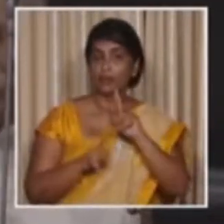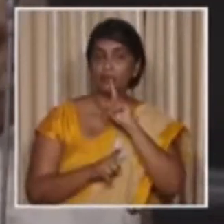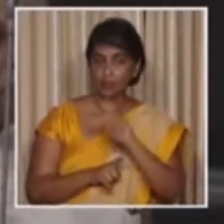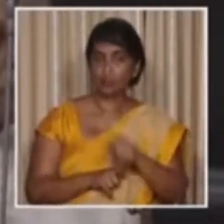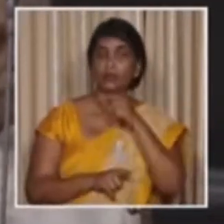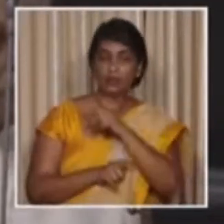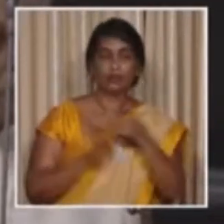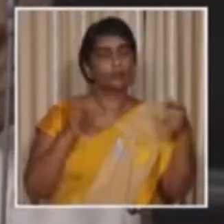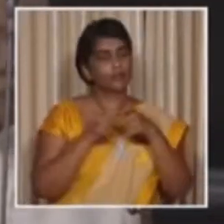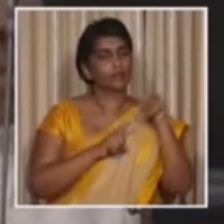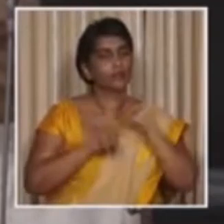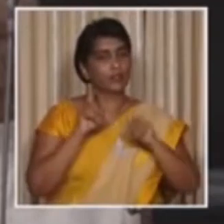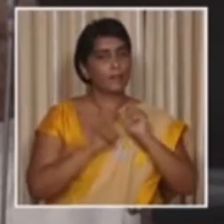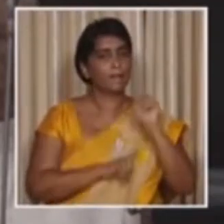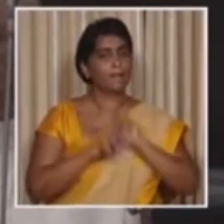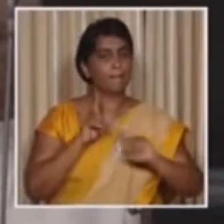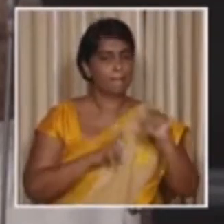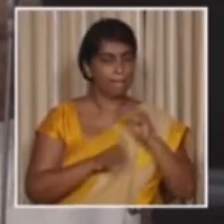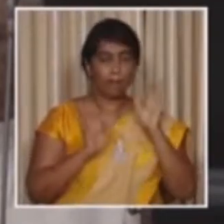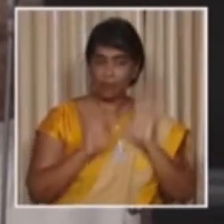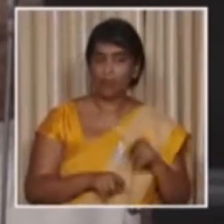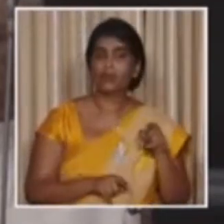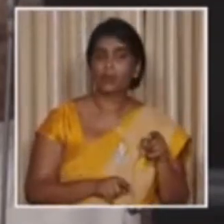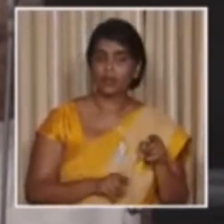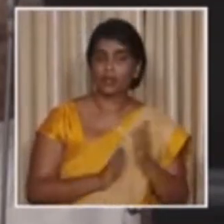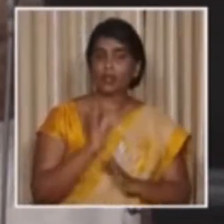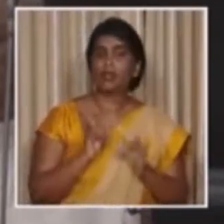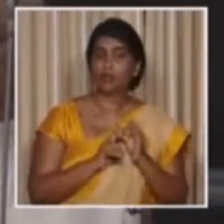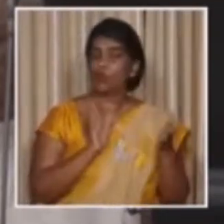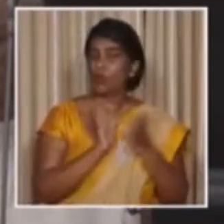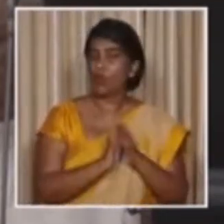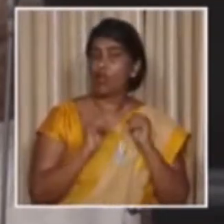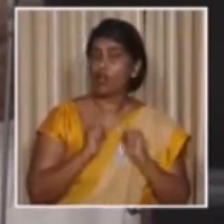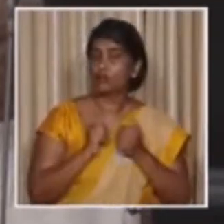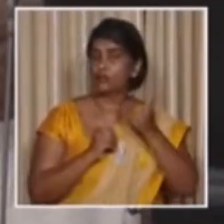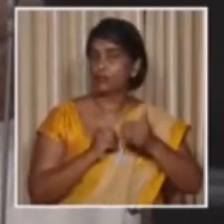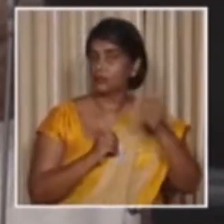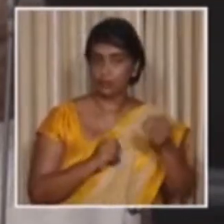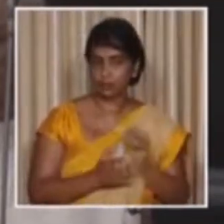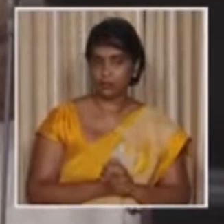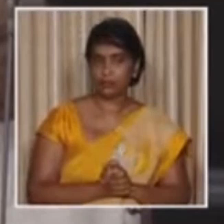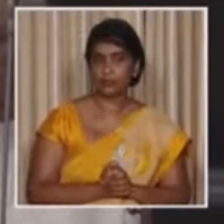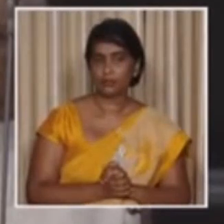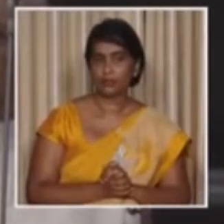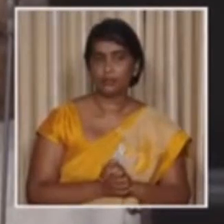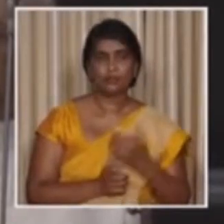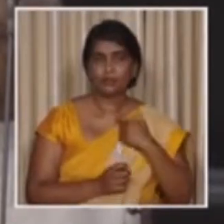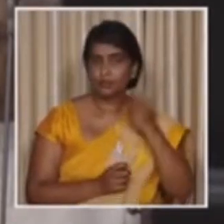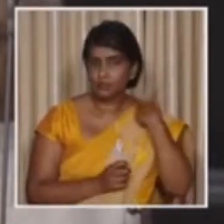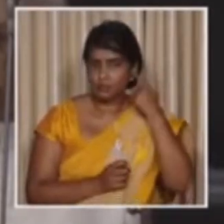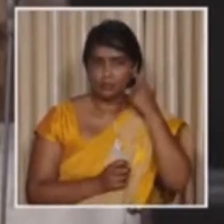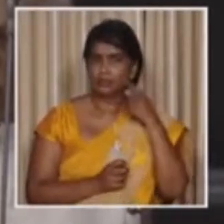ඔබතුමාටත් සාකච්ඡා කළා මේ පාර්ලිමේන්තුවේ ඉන්න මන්ත්‍රීවරු එක්ක කොහොමද මේක ඉදිරියට ගෙනියන්නේ කියලා. මම දන්න හැටියට